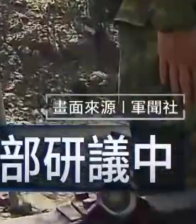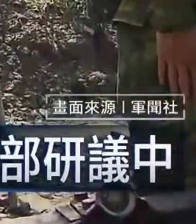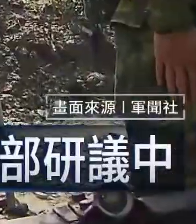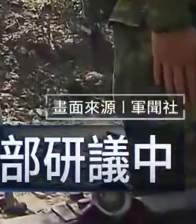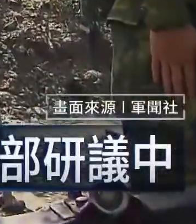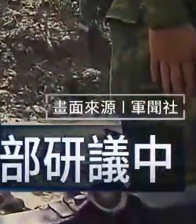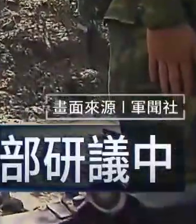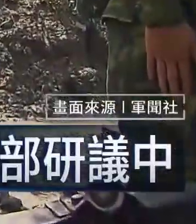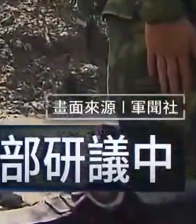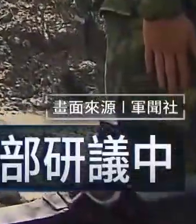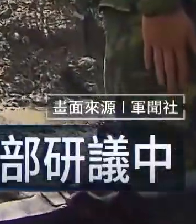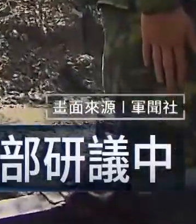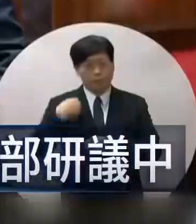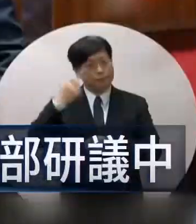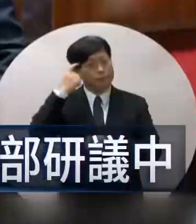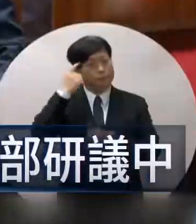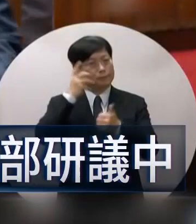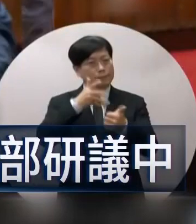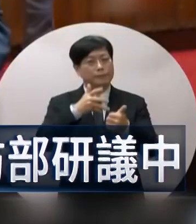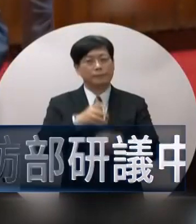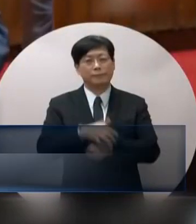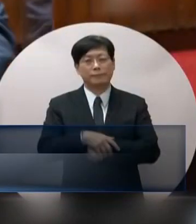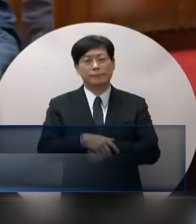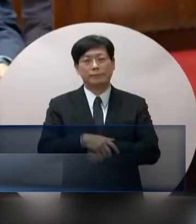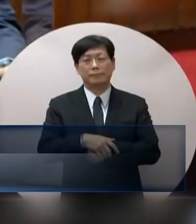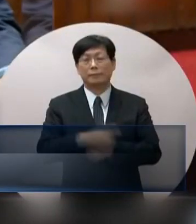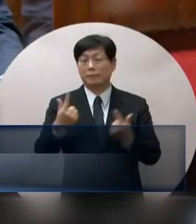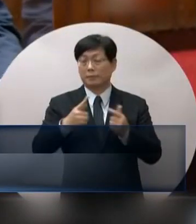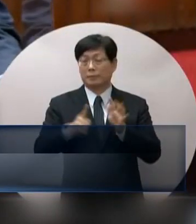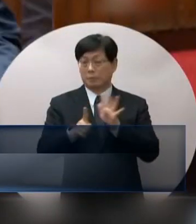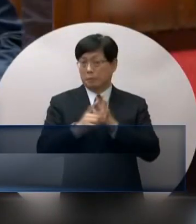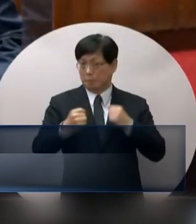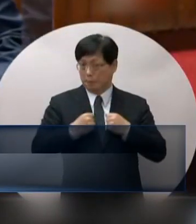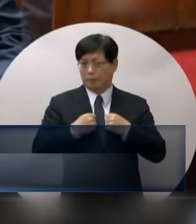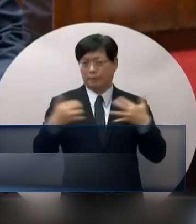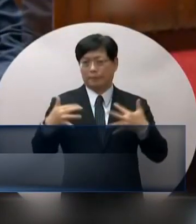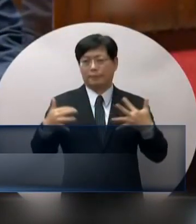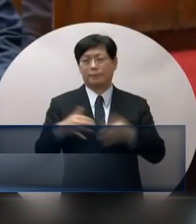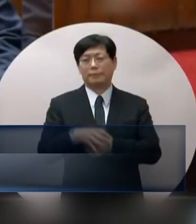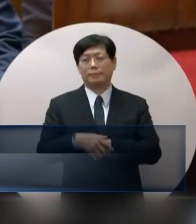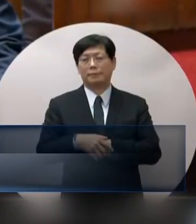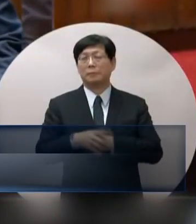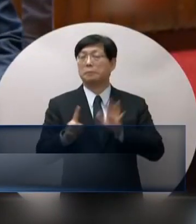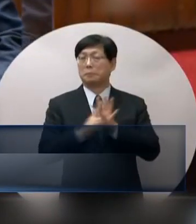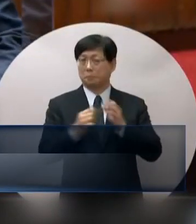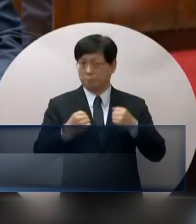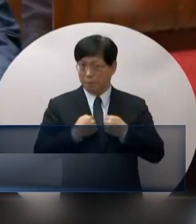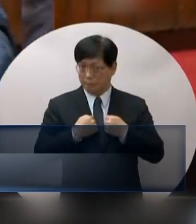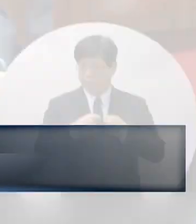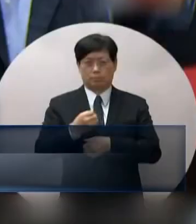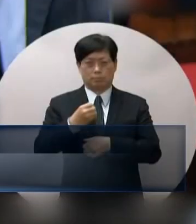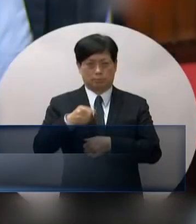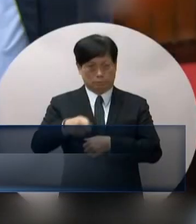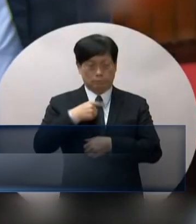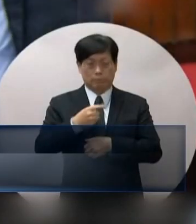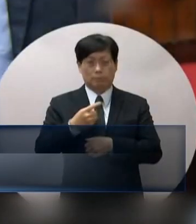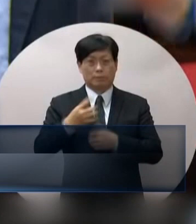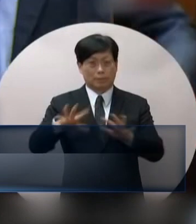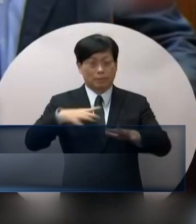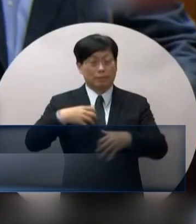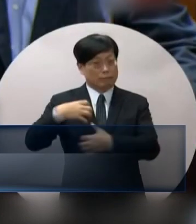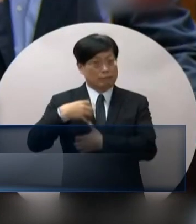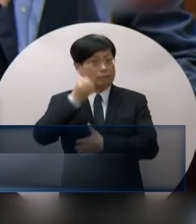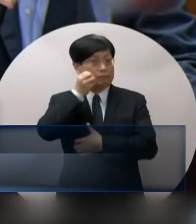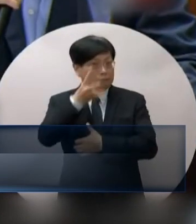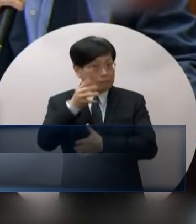义务役确实有考虑。 台湾走向募兵制，证明这是一个错误的政策。做兵现在四